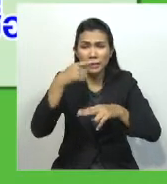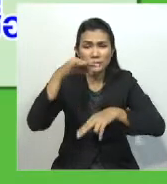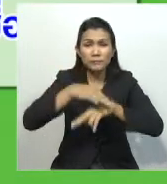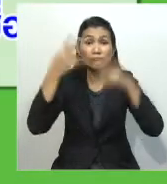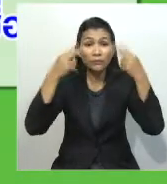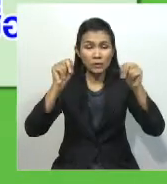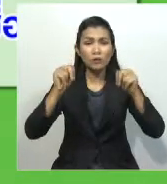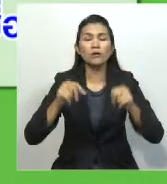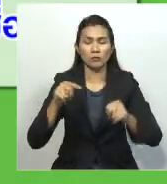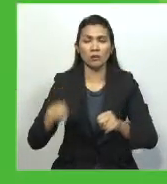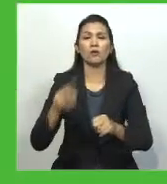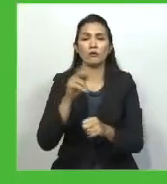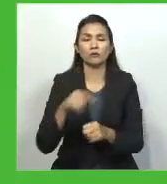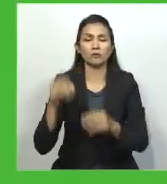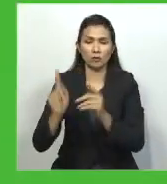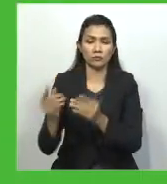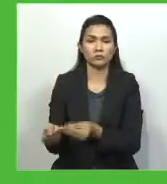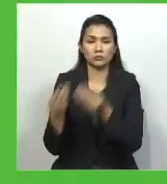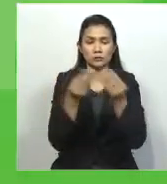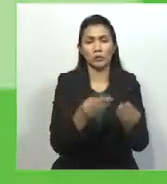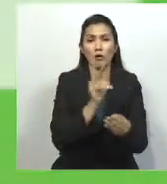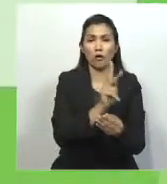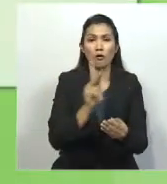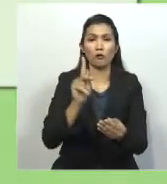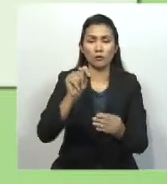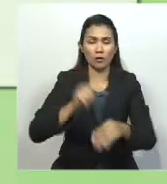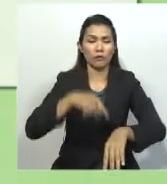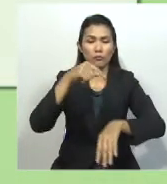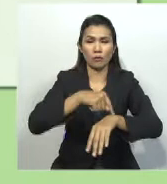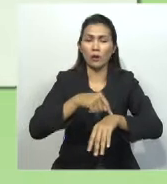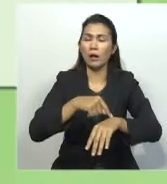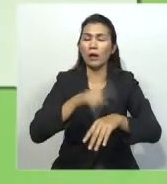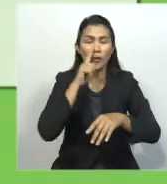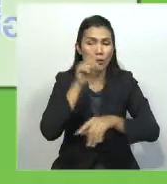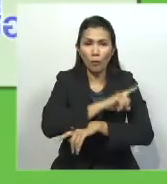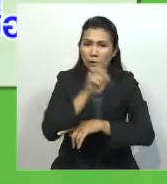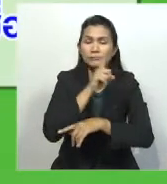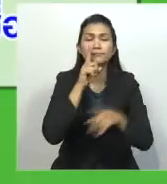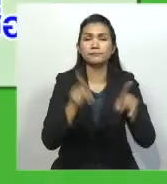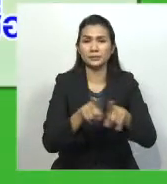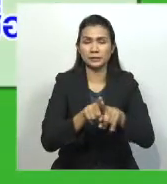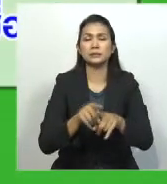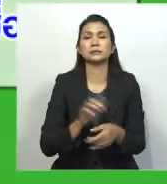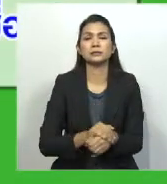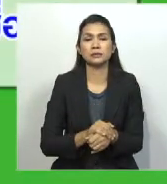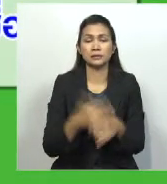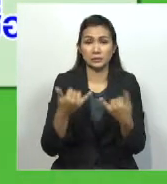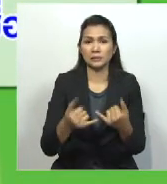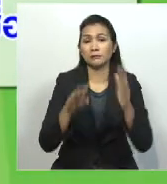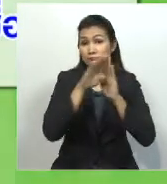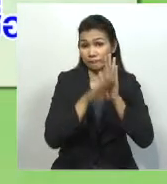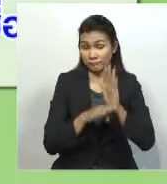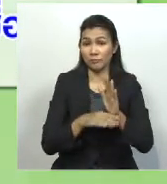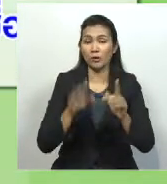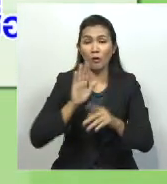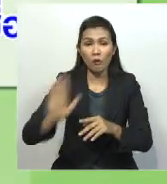ยื่นต่อทางกกต.กลางในวันและเวลาเดียวกันนะครับอันนี้เป็นคร่าวๆของกำหนดการนะครับที่ส.ส.จะเดิน